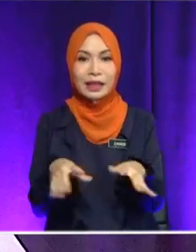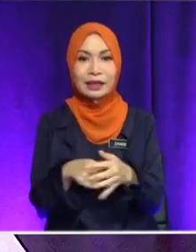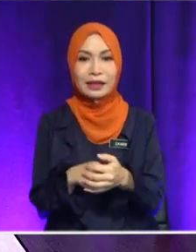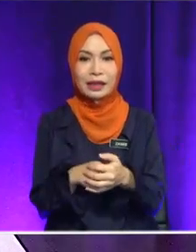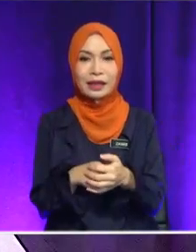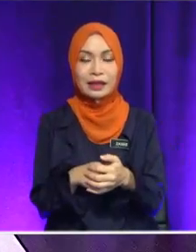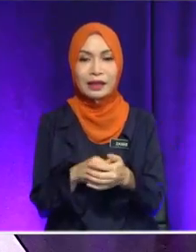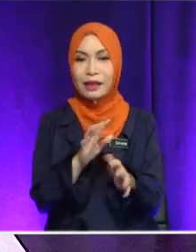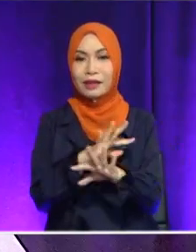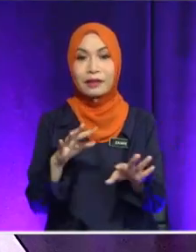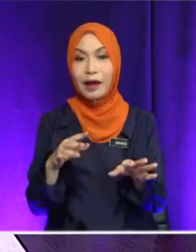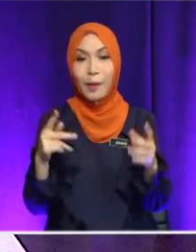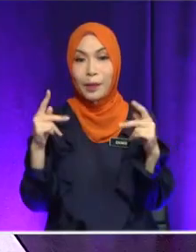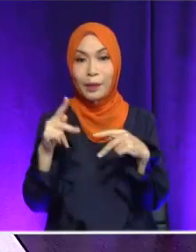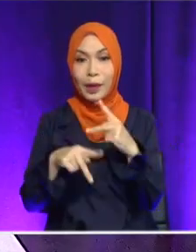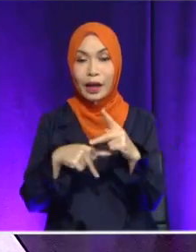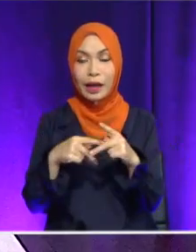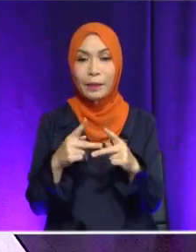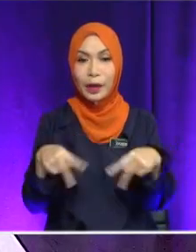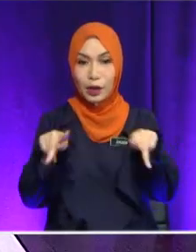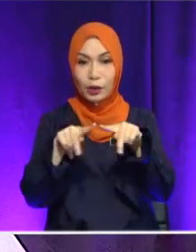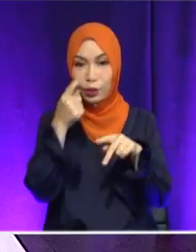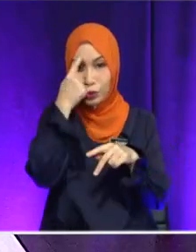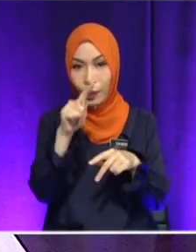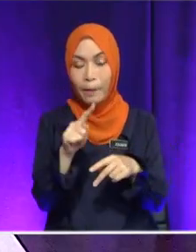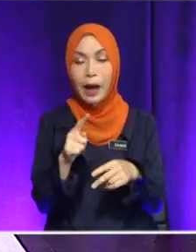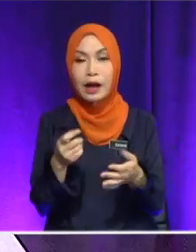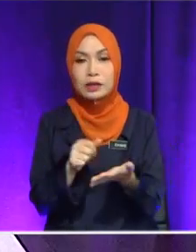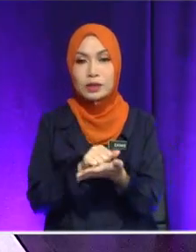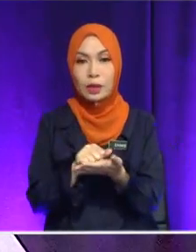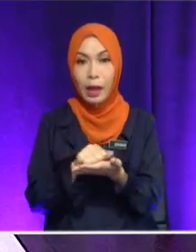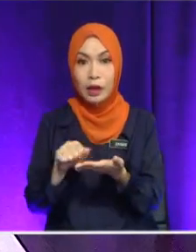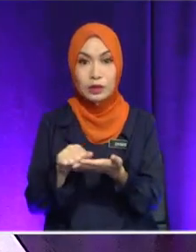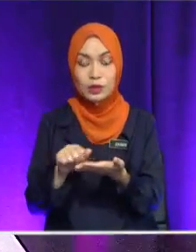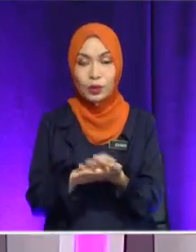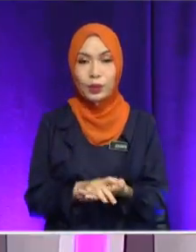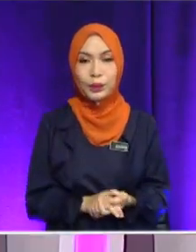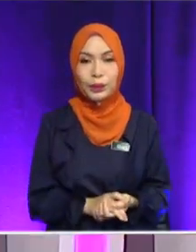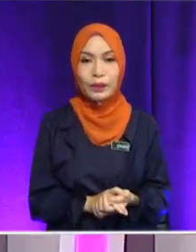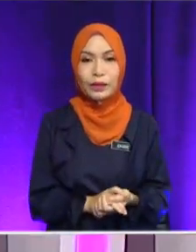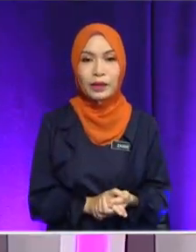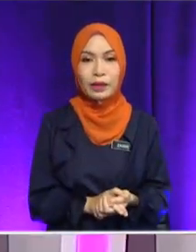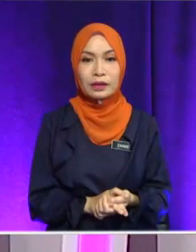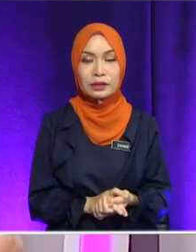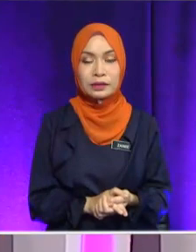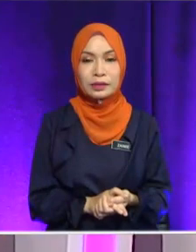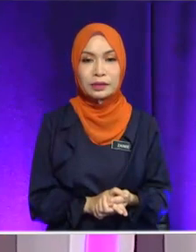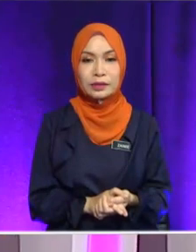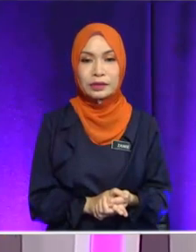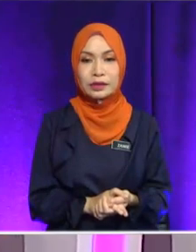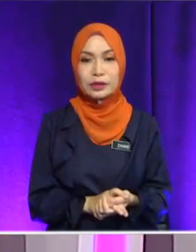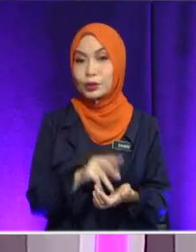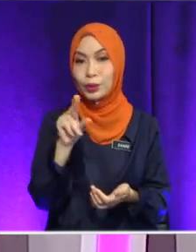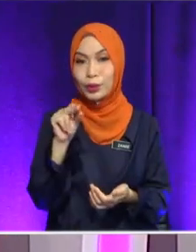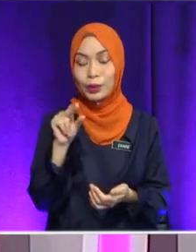perlukan bekas air bekas tisu tisu untuk kita lihat lurus dan juga kita